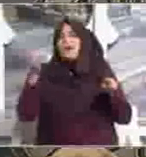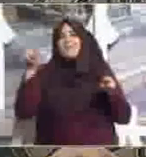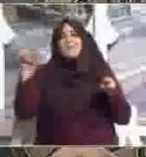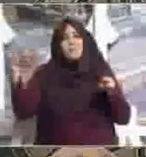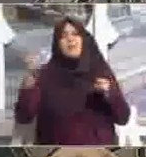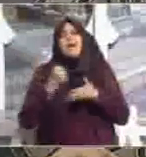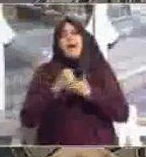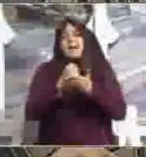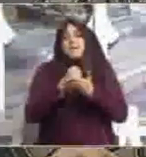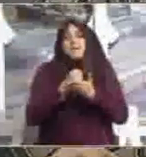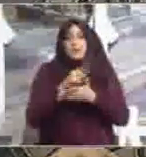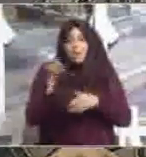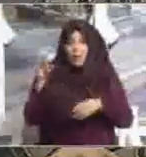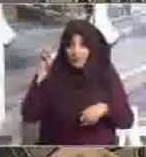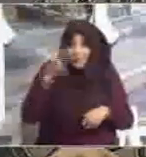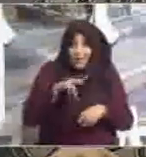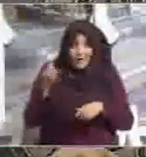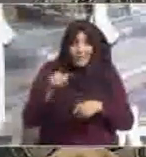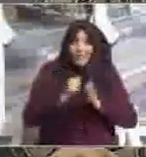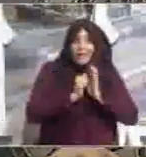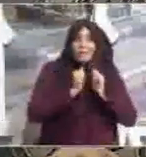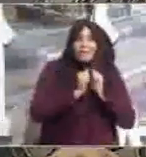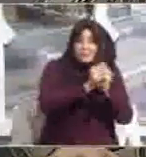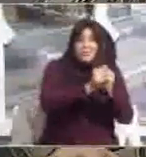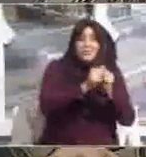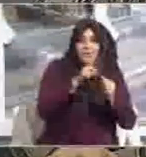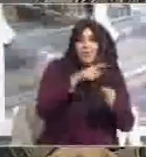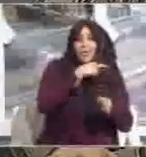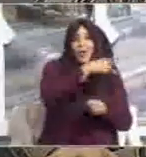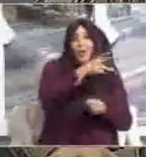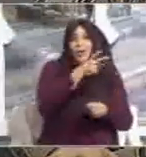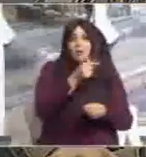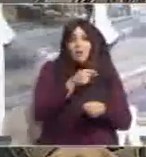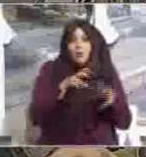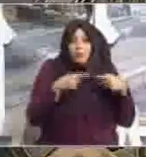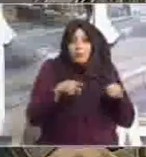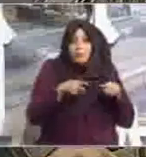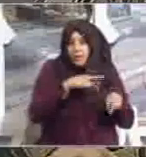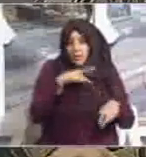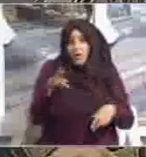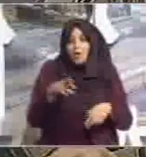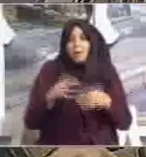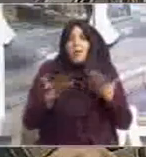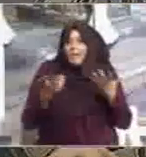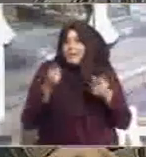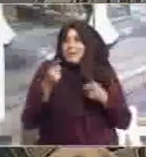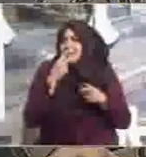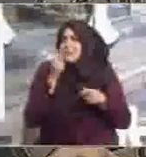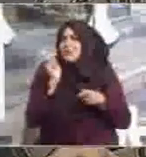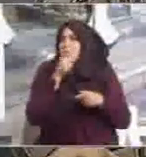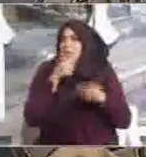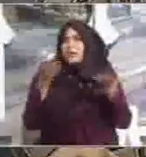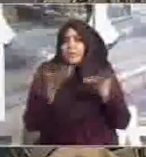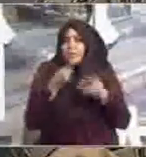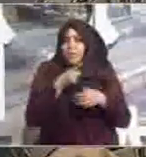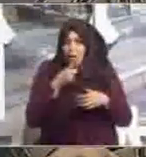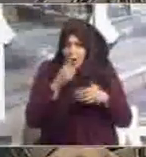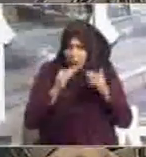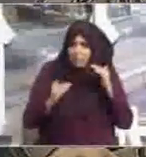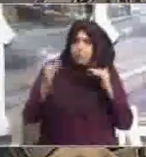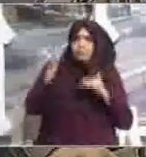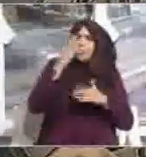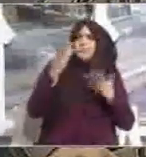به. شوفوا السيد تبدل الحكايه خلاص مسكين حكايتي وش السر هذا؟ ايوه سالوه سيد القوم وش